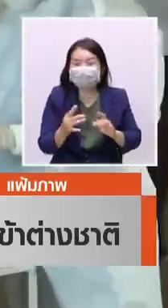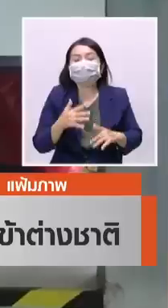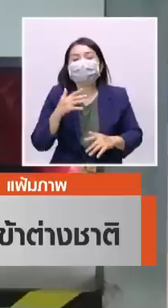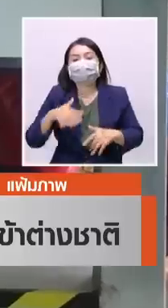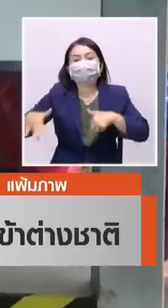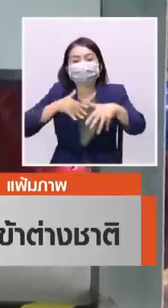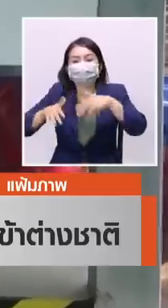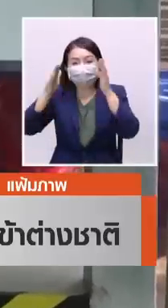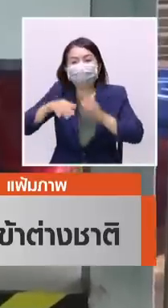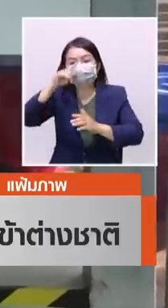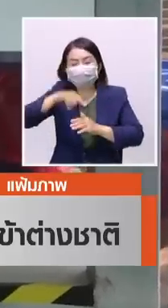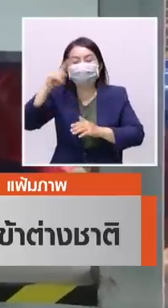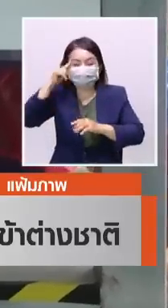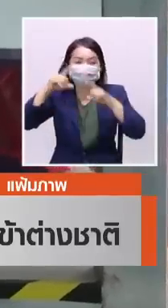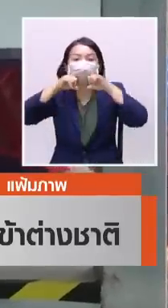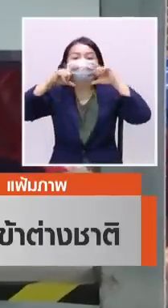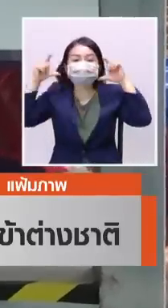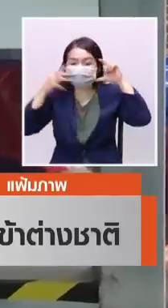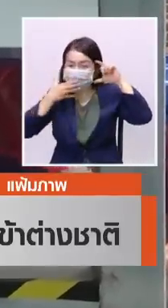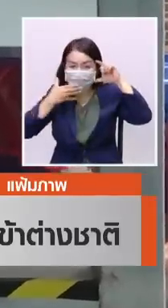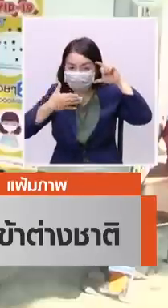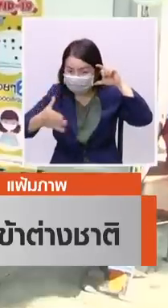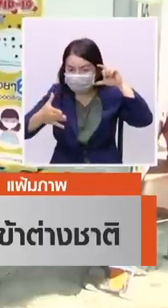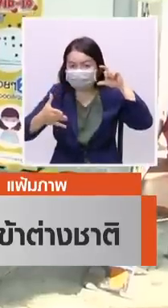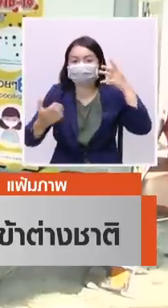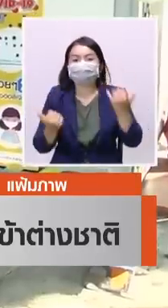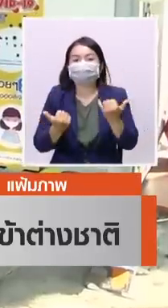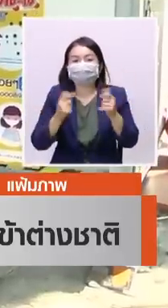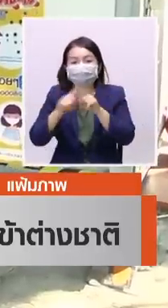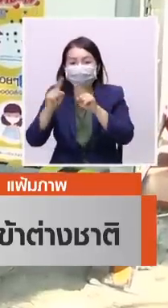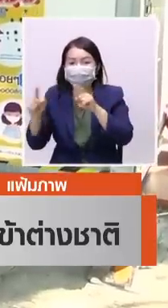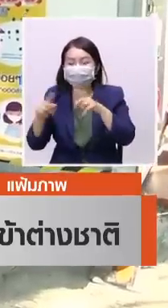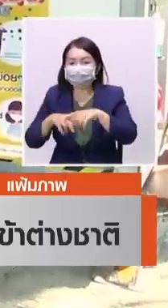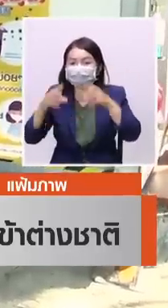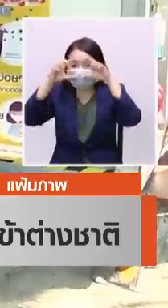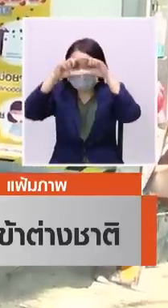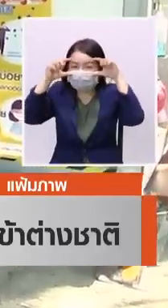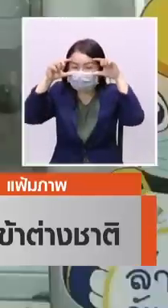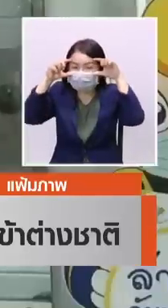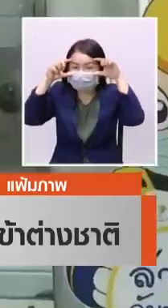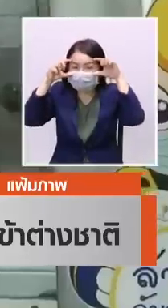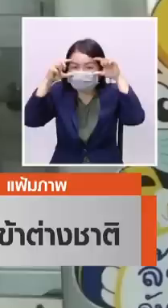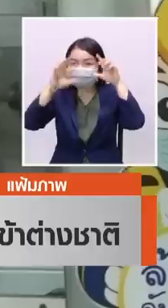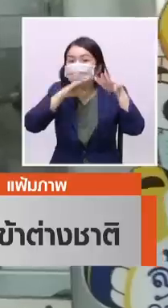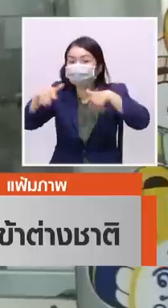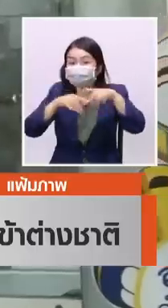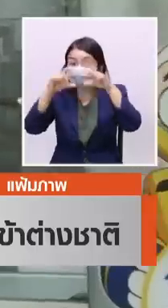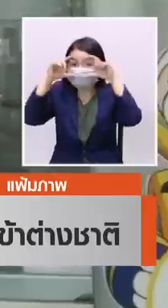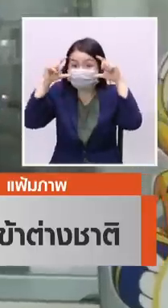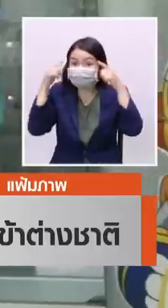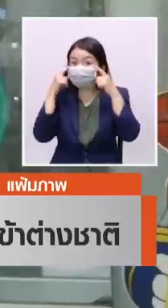พันธุ์ได้ในการมีวินัยใส่หน้ากากอนามัยหรือหน้ากากพาพาหาที่ครอบตาหากเข้าไปในที่ชุมชน